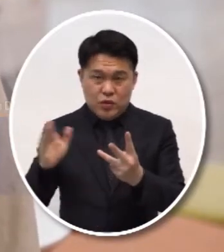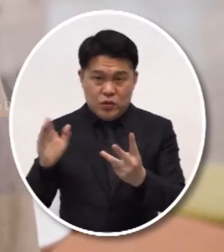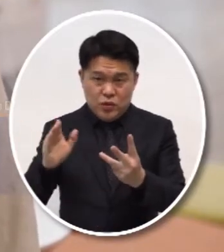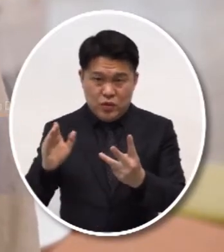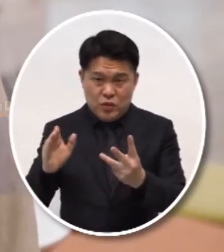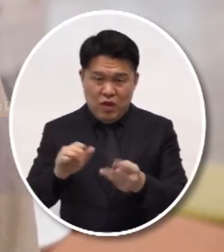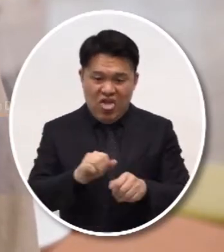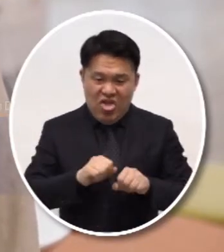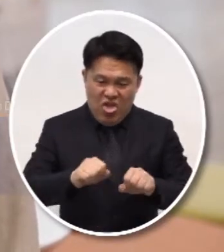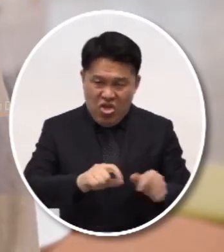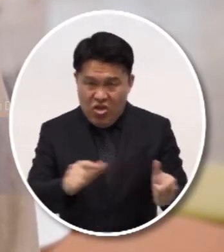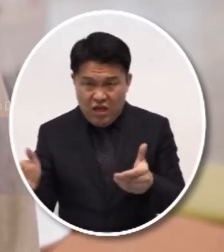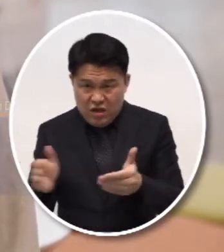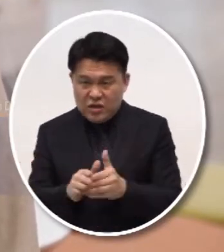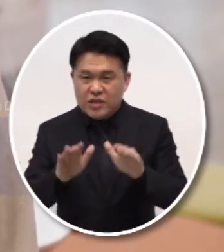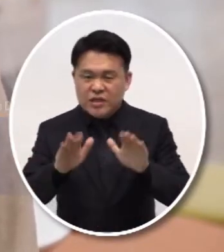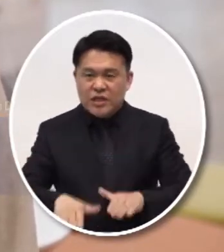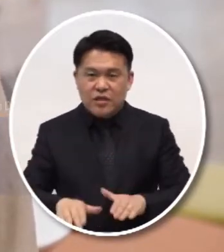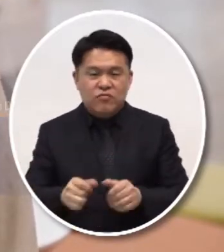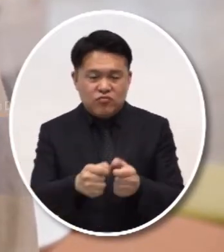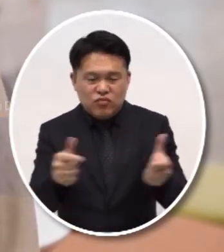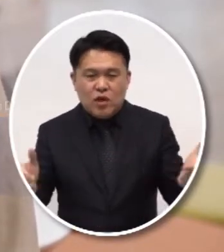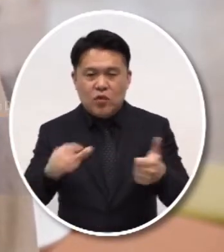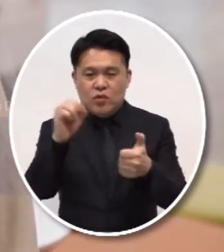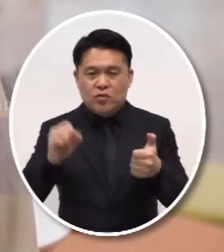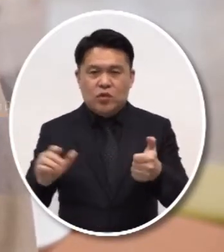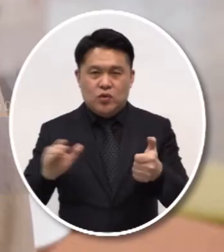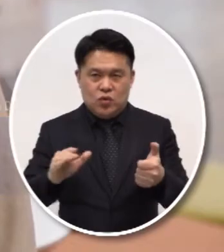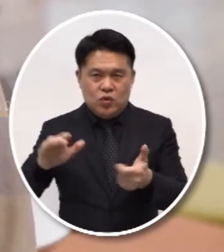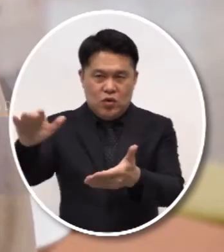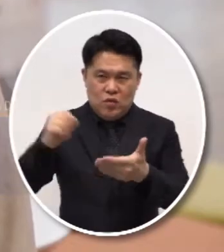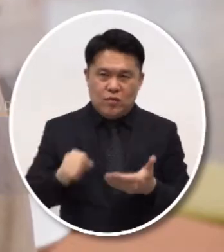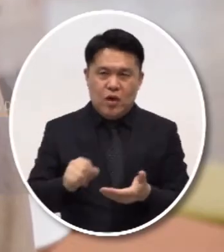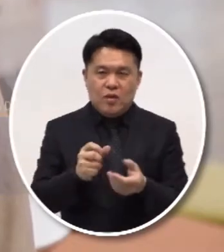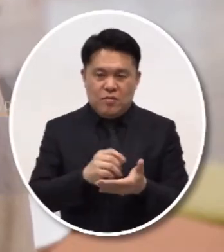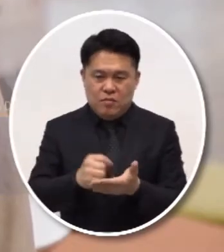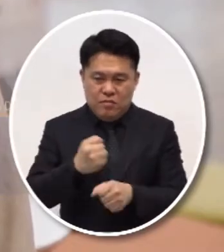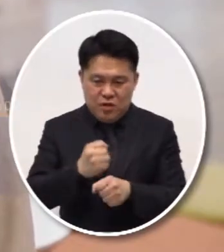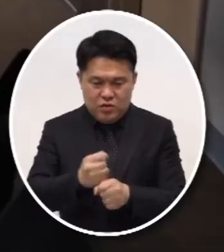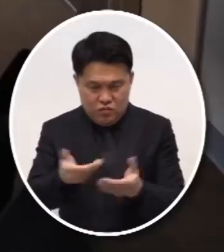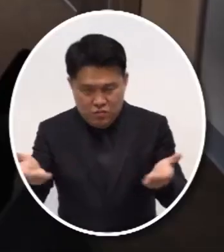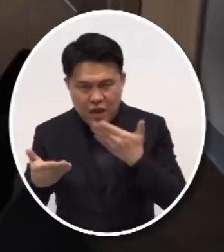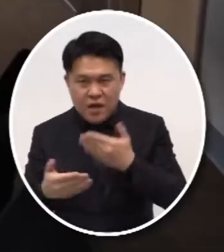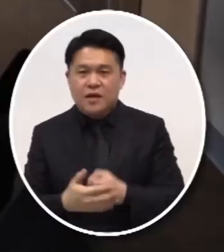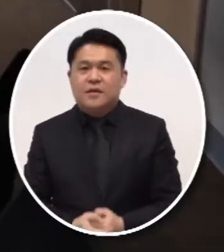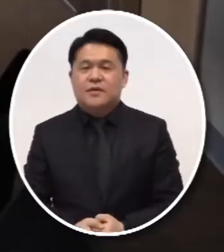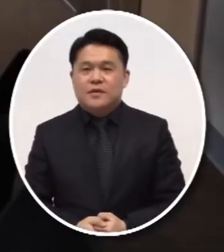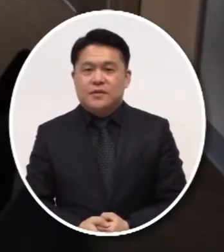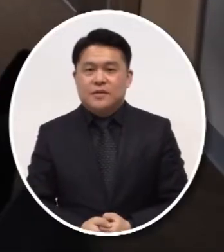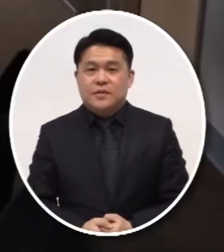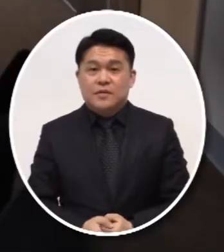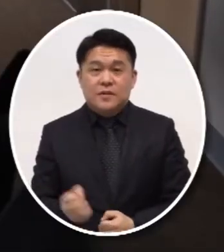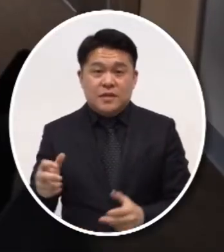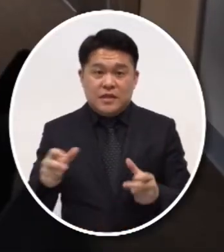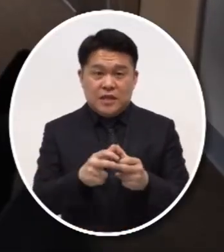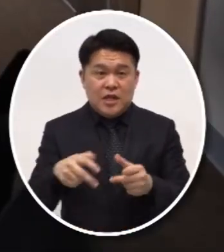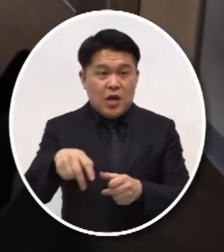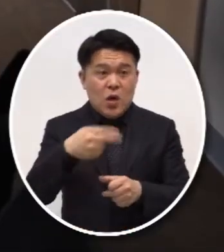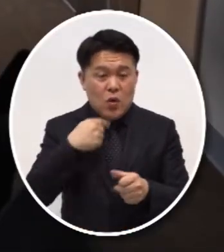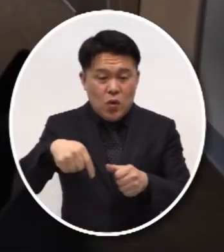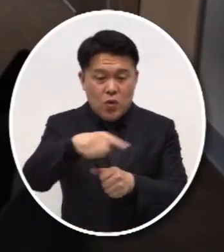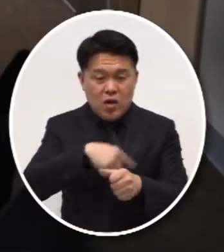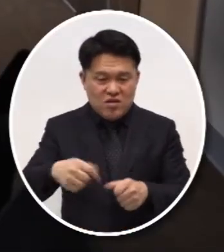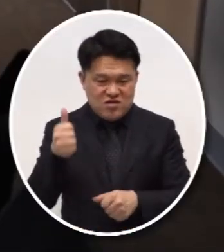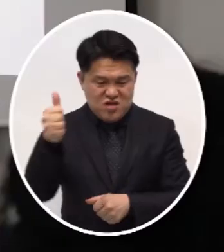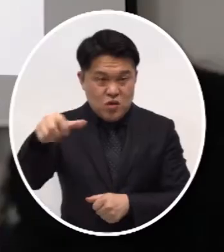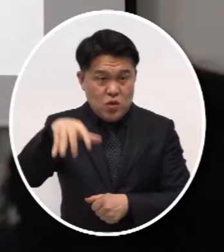정도를 겨우 처리하다가 현재는 50% 가까이 물량을 처리하고 있습니다. 베리어 프리 우수 기업으로